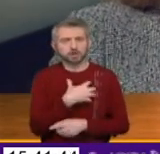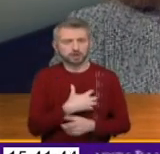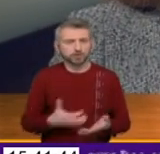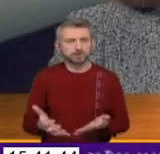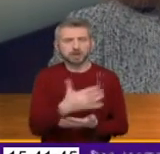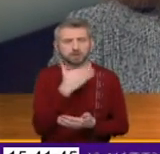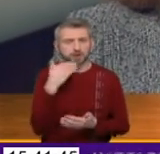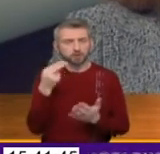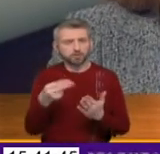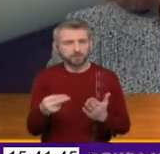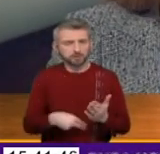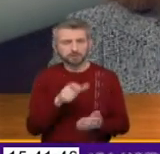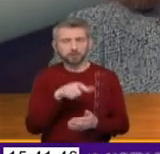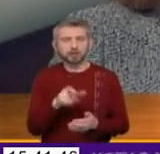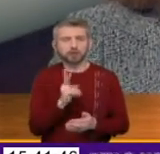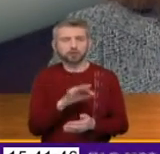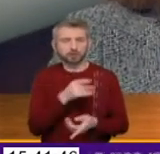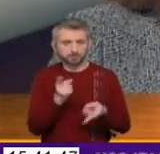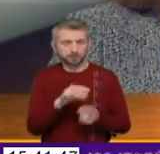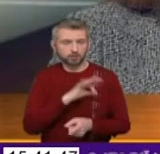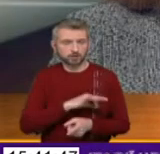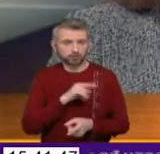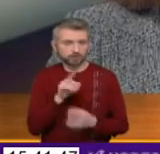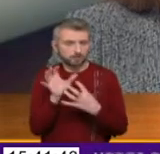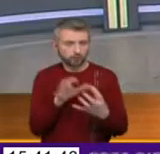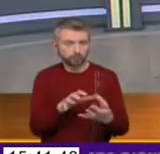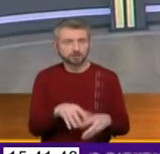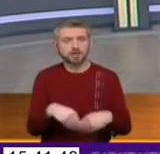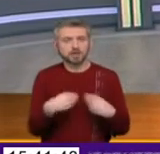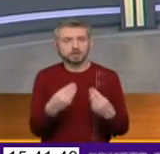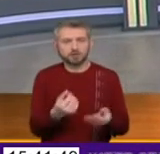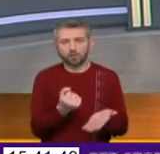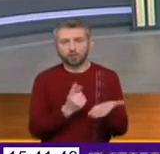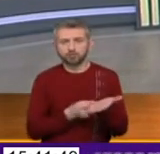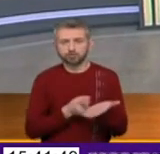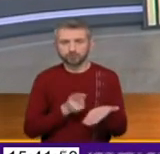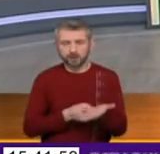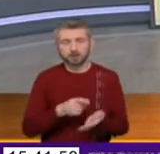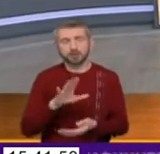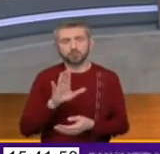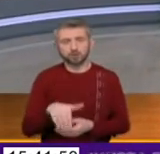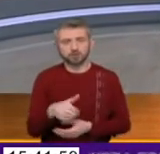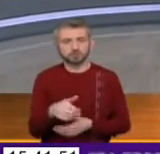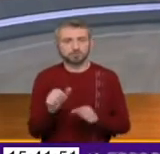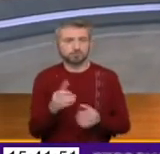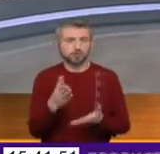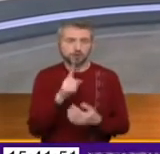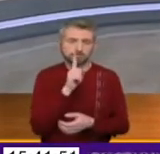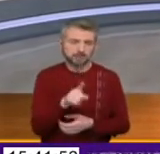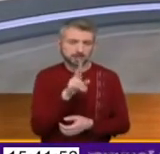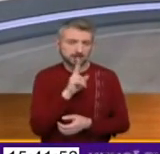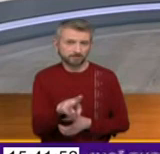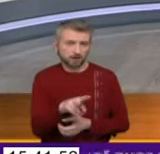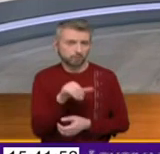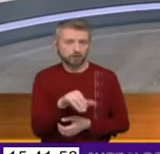багато підписів людей, які насправді користуються цим маршрутом, тобто дати обоснування і вже потім, може, місяць, може, два, ну, в